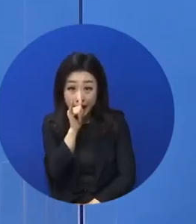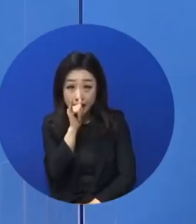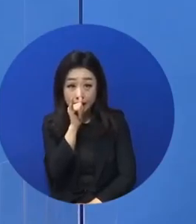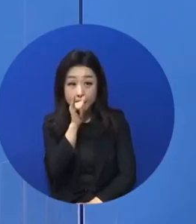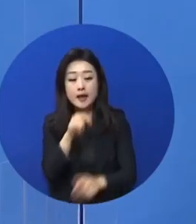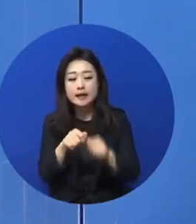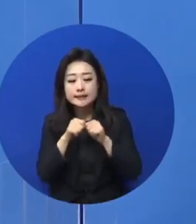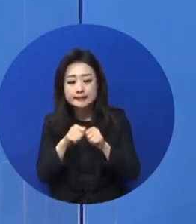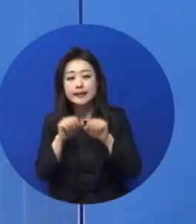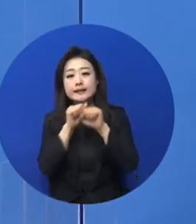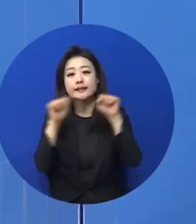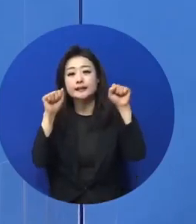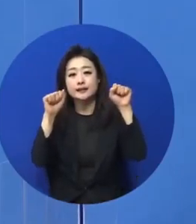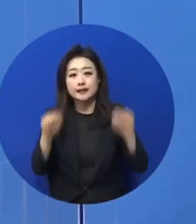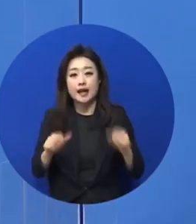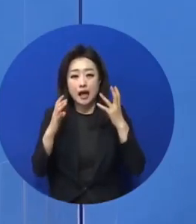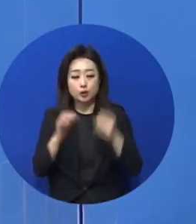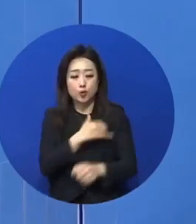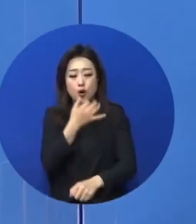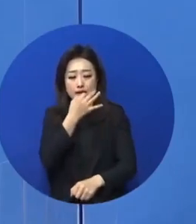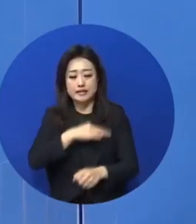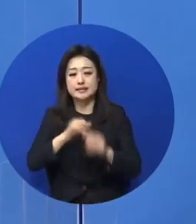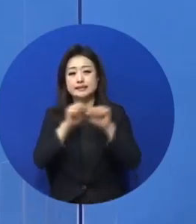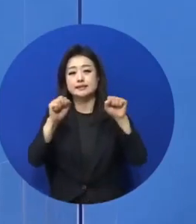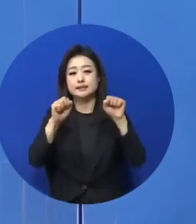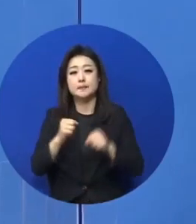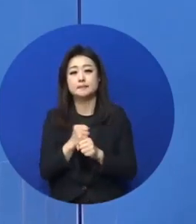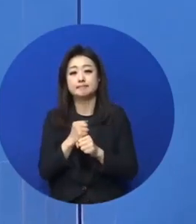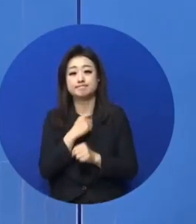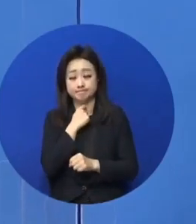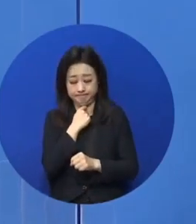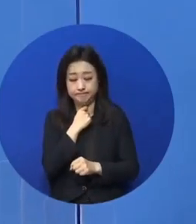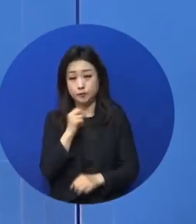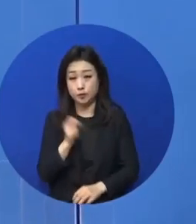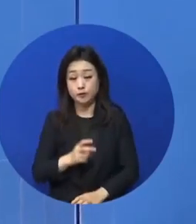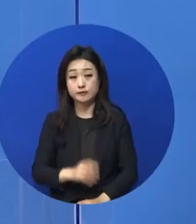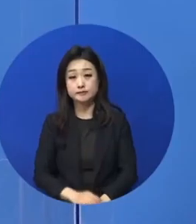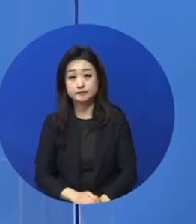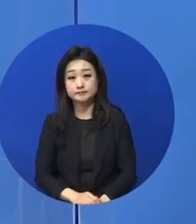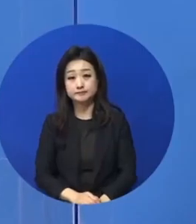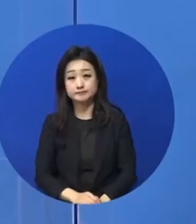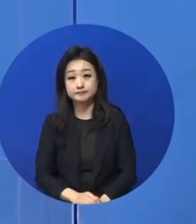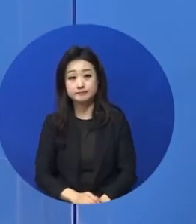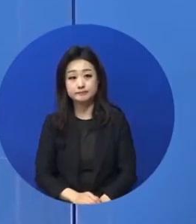그런 촘촘한 아동권익 시스템을 만들어 보겠습니다. 더 나아가서는